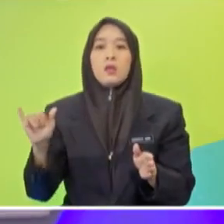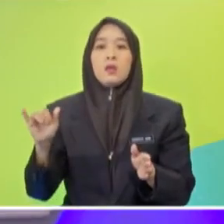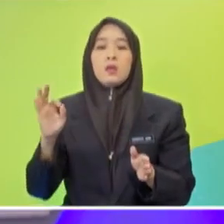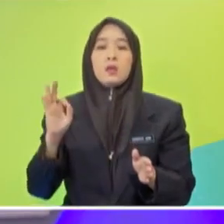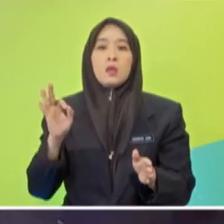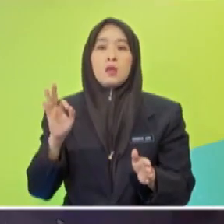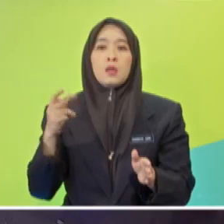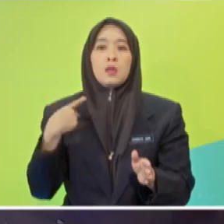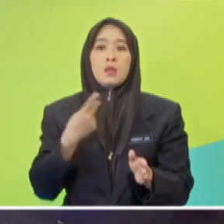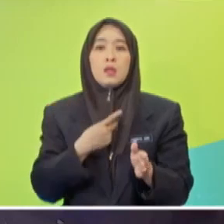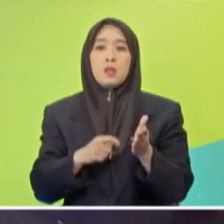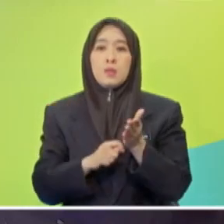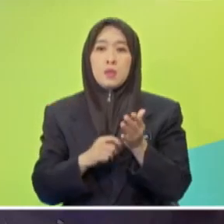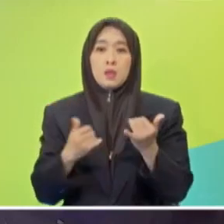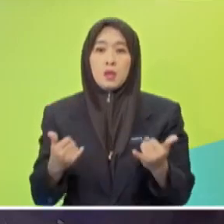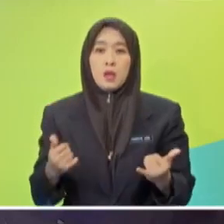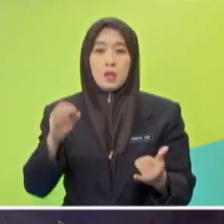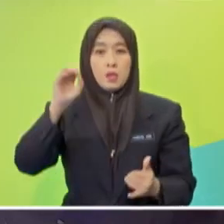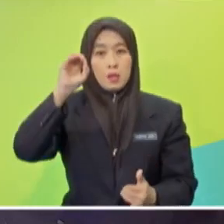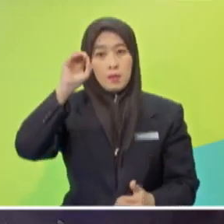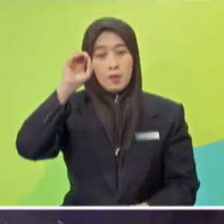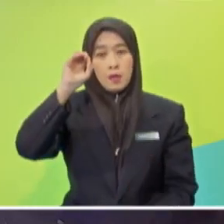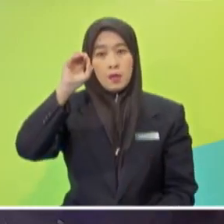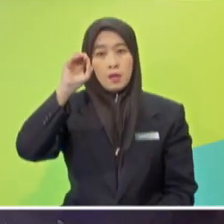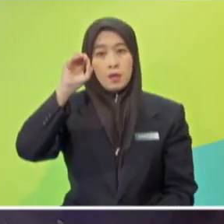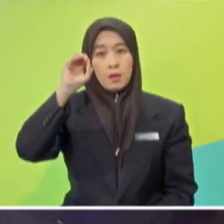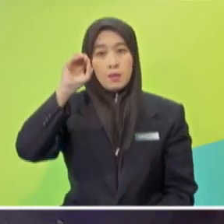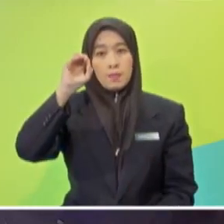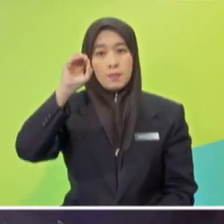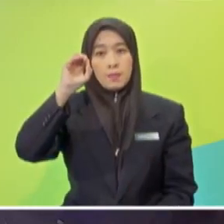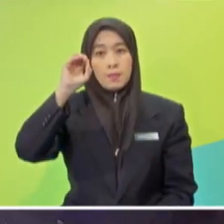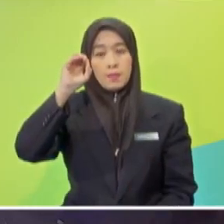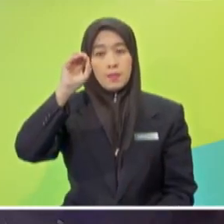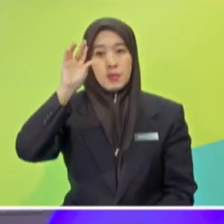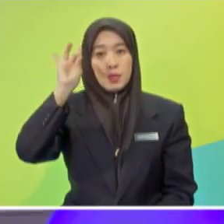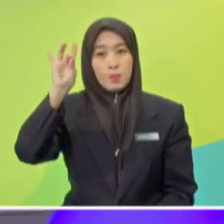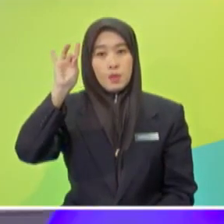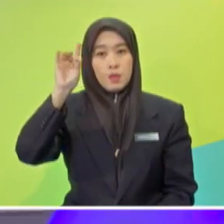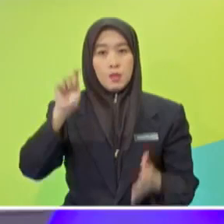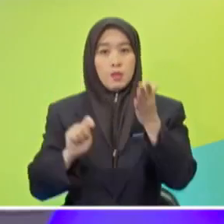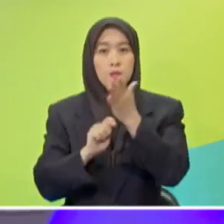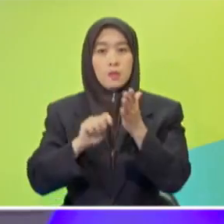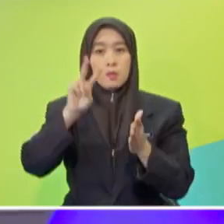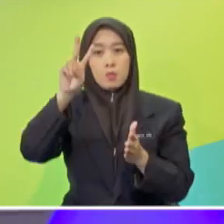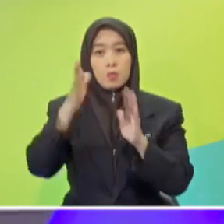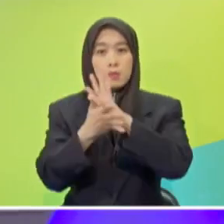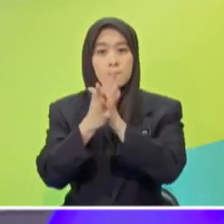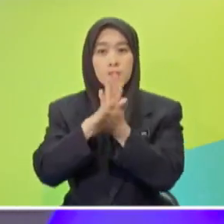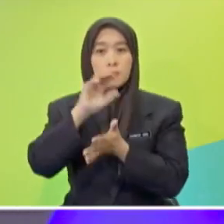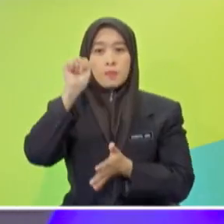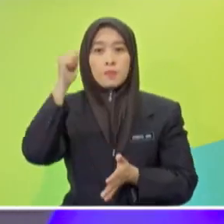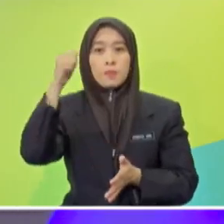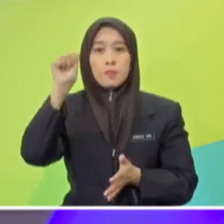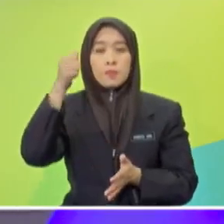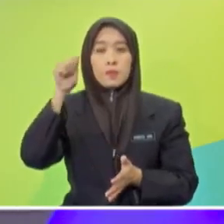sekarang Ya Syifa Oke dekat sini Syifa ya 8 + 2 10 oke